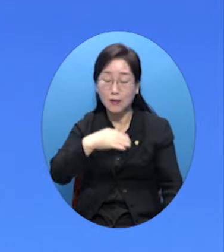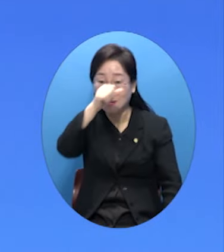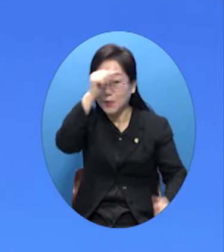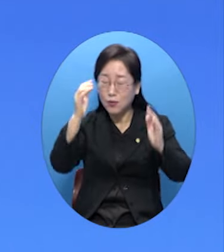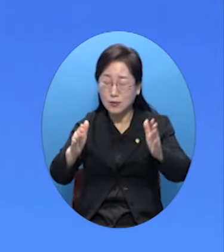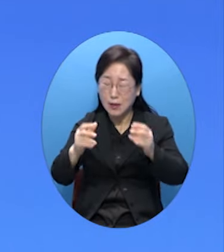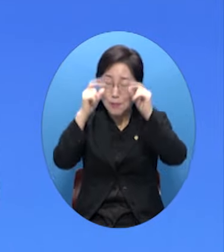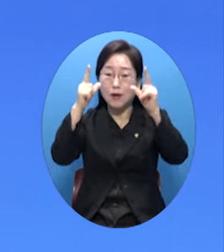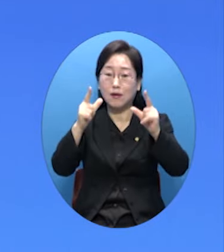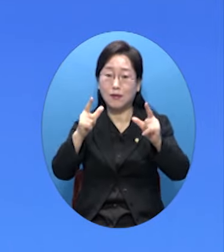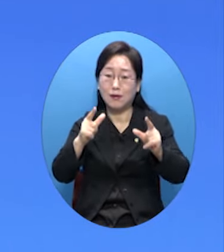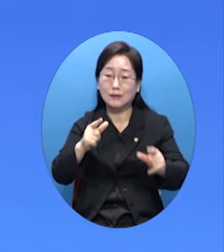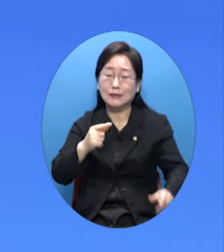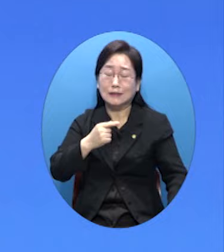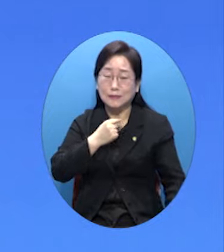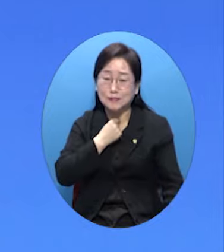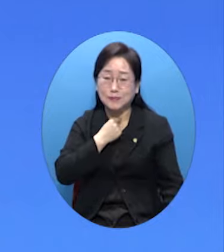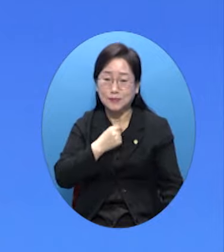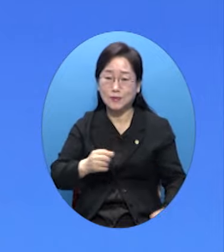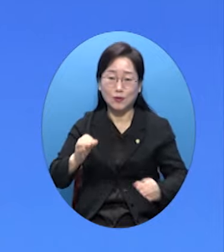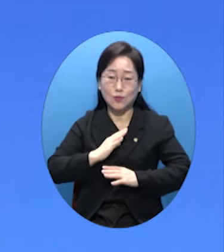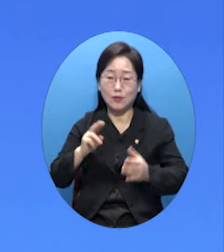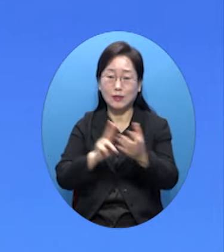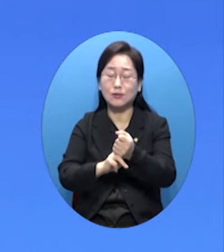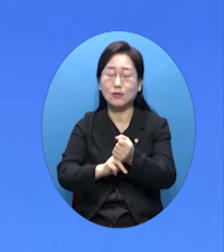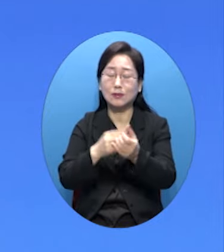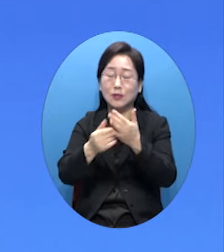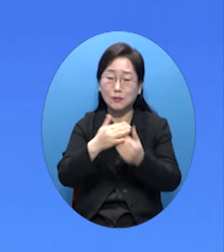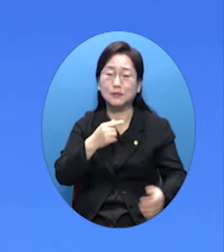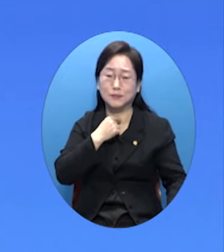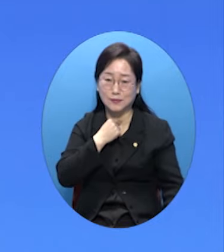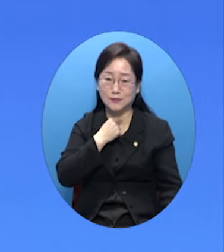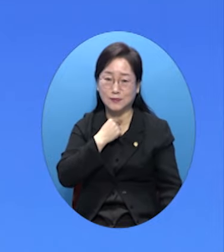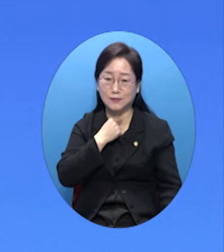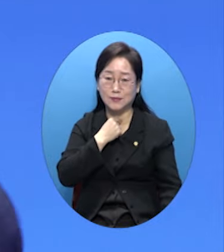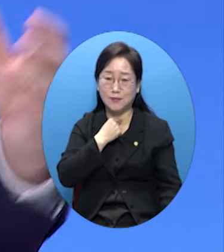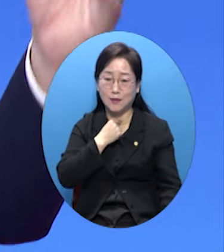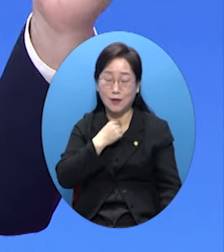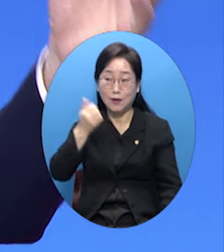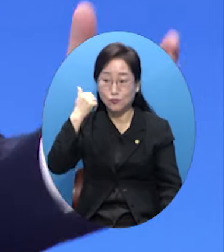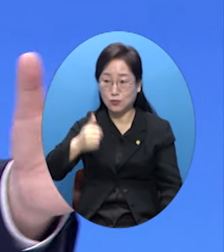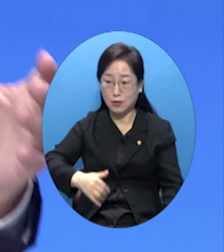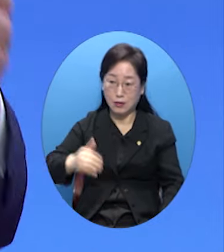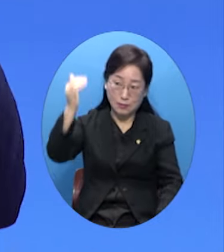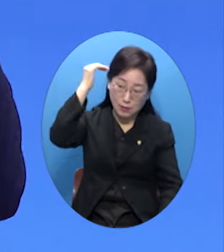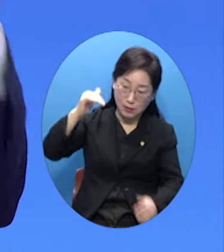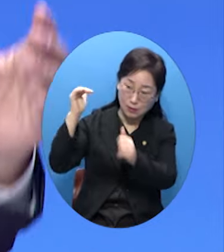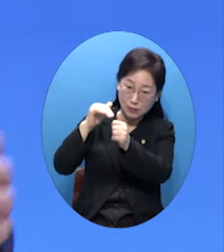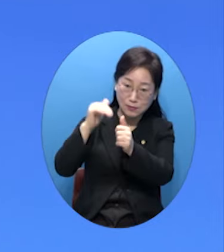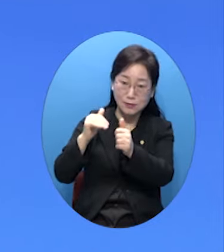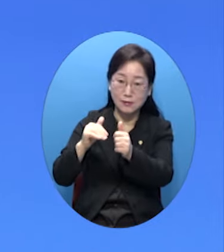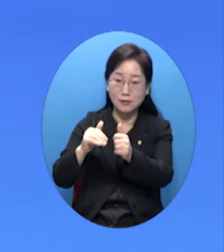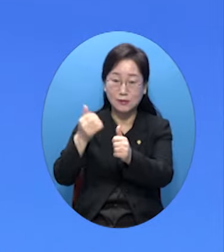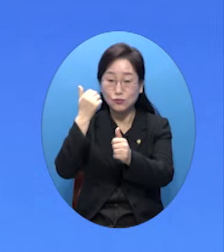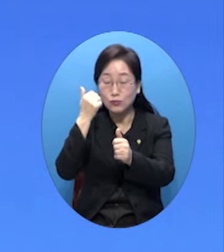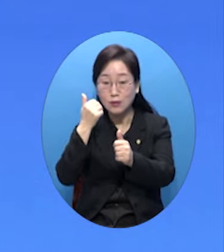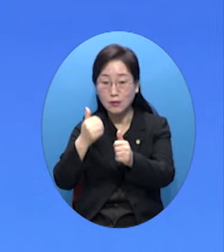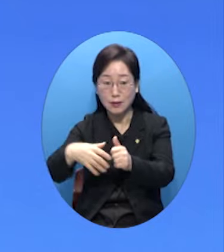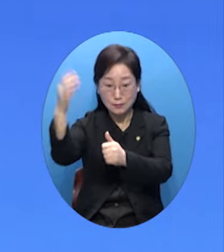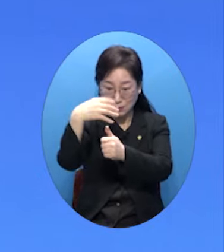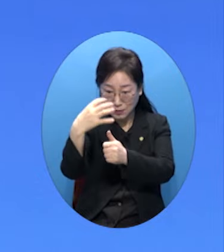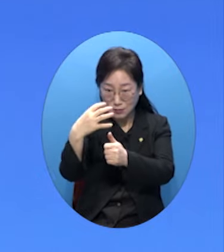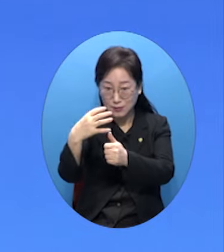못 보던 눈을 뜨게 되는 그 놀라운 기적을 체험해야 되니까 누가 자기를 방해하고 누가 뭐라